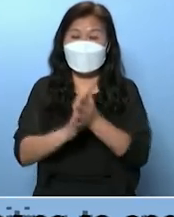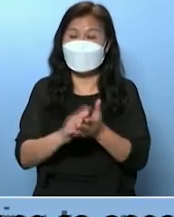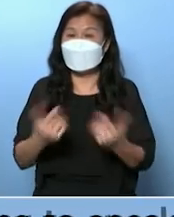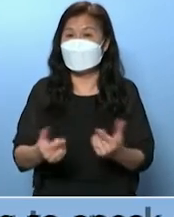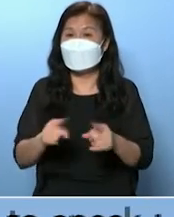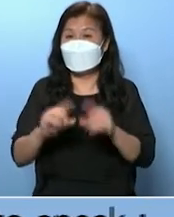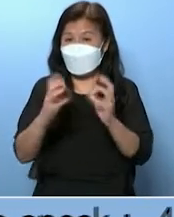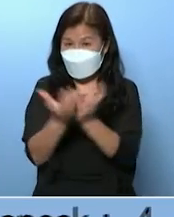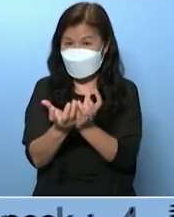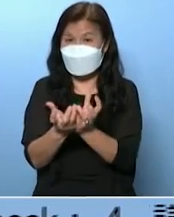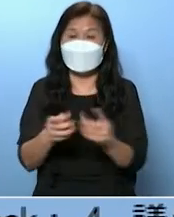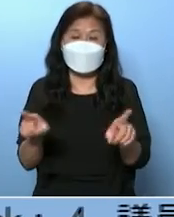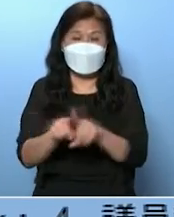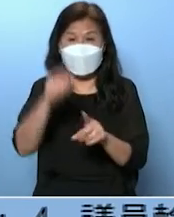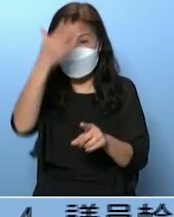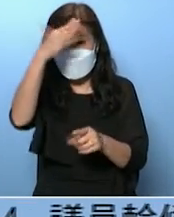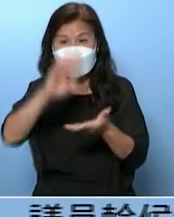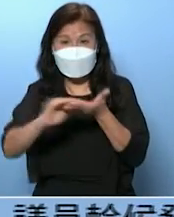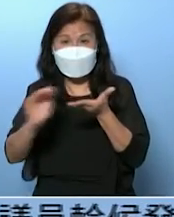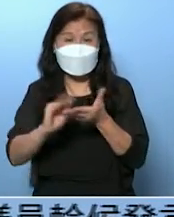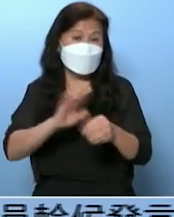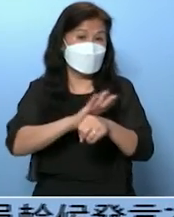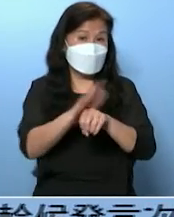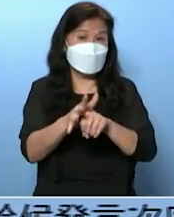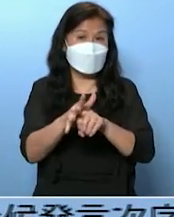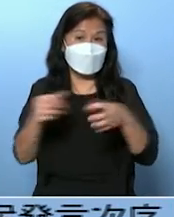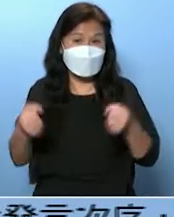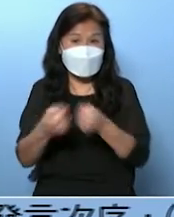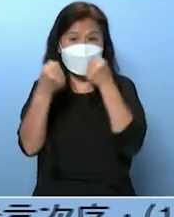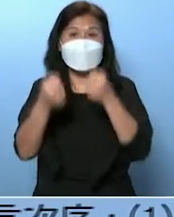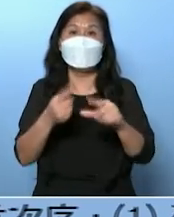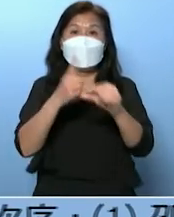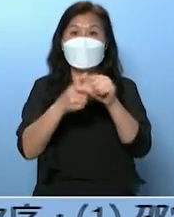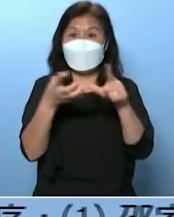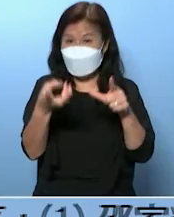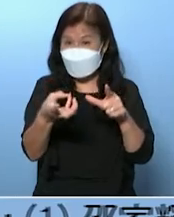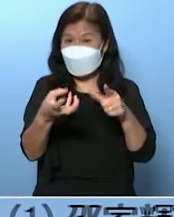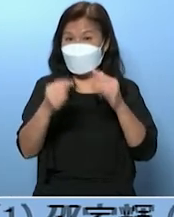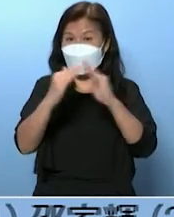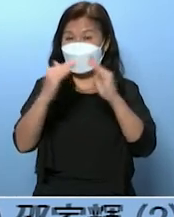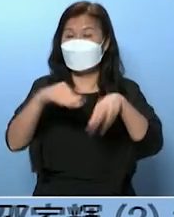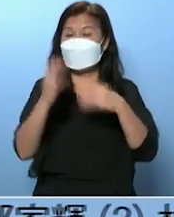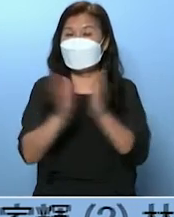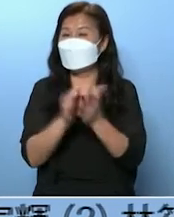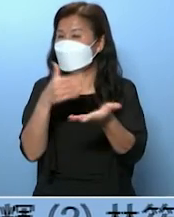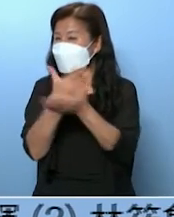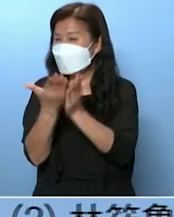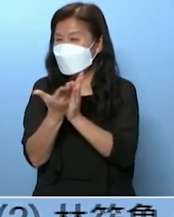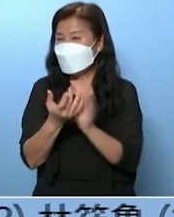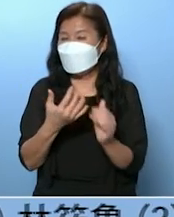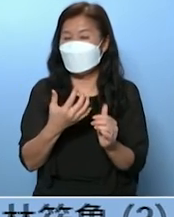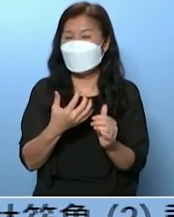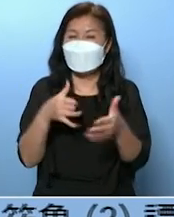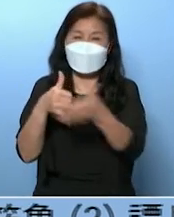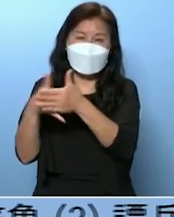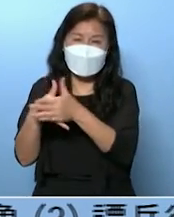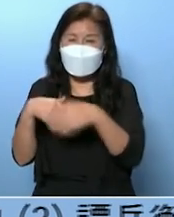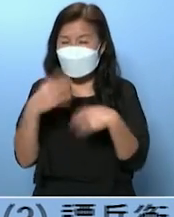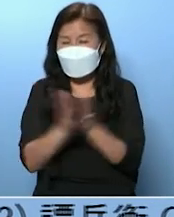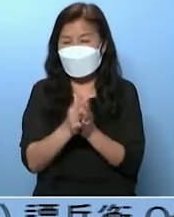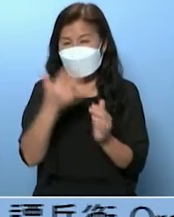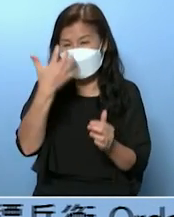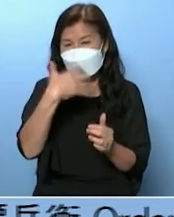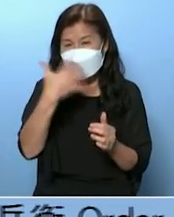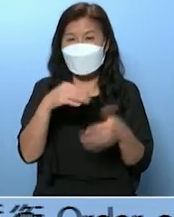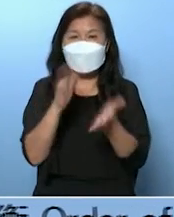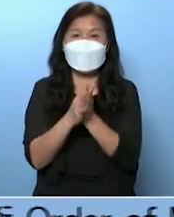團，十分理解在疫情衝擊之下許多中小企面對的困境，但亦都重視市場